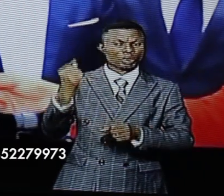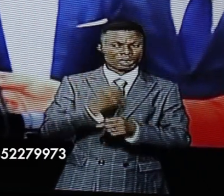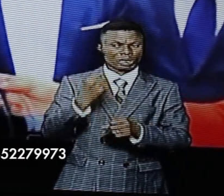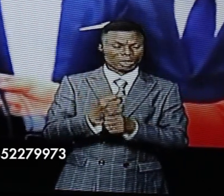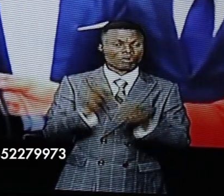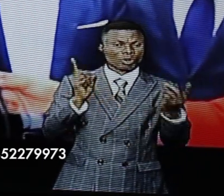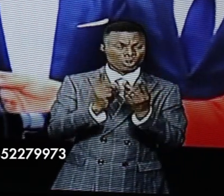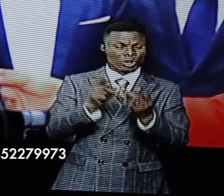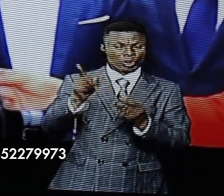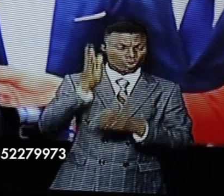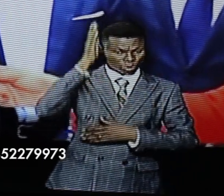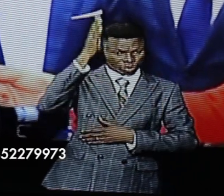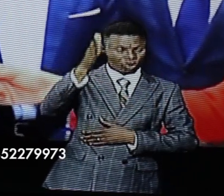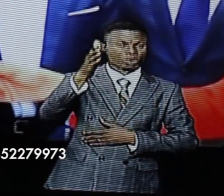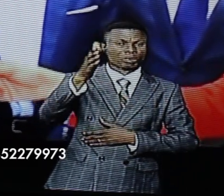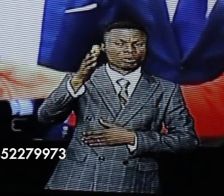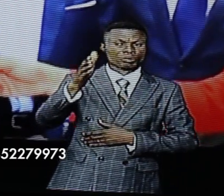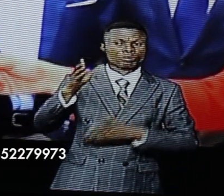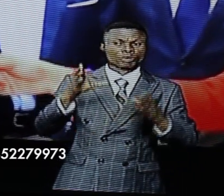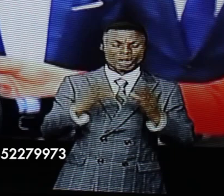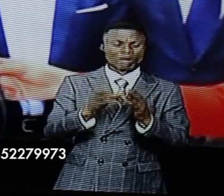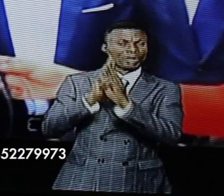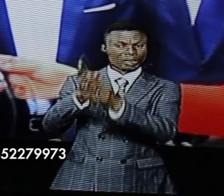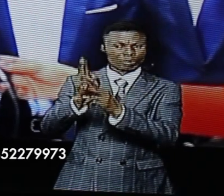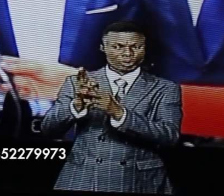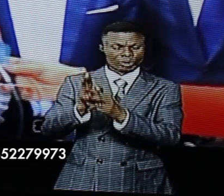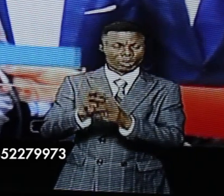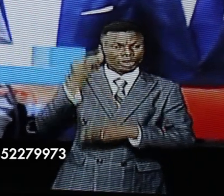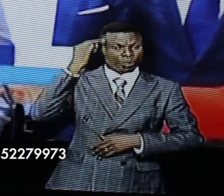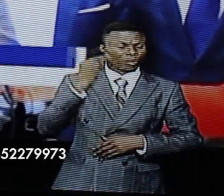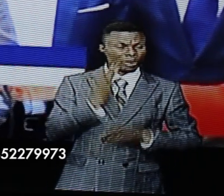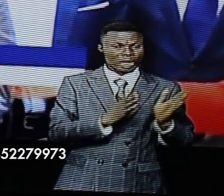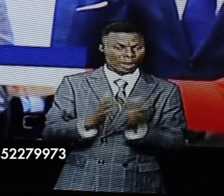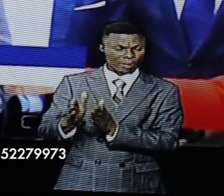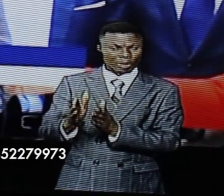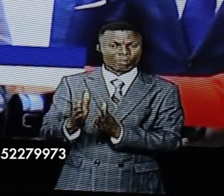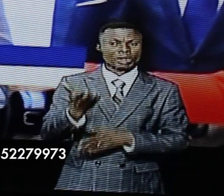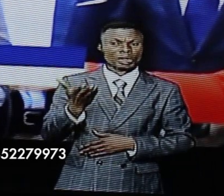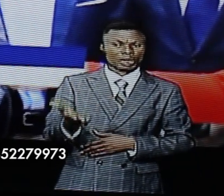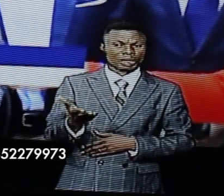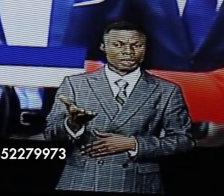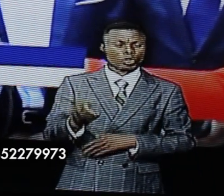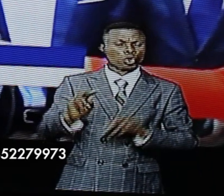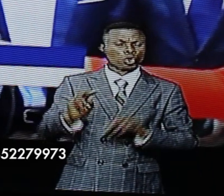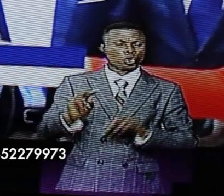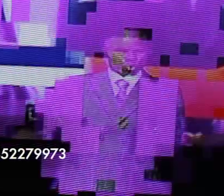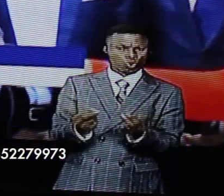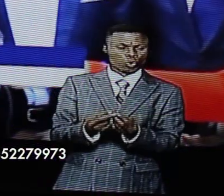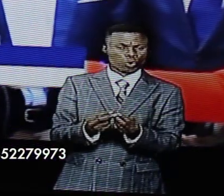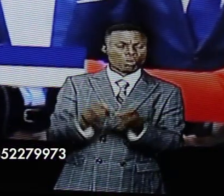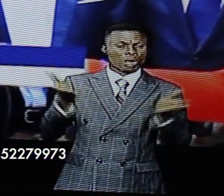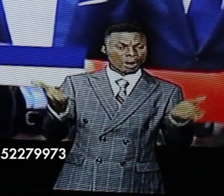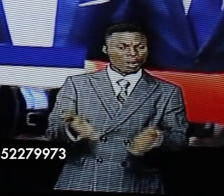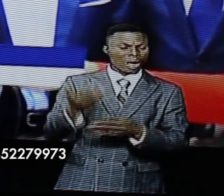rencontrer encore dans les jours qui viennent avec un petit rapport. Il va mettre en place une commission qui existe